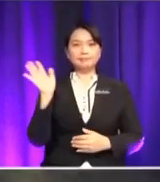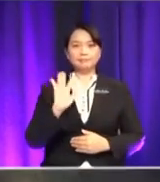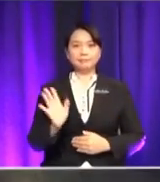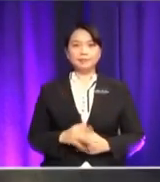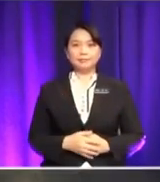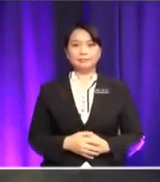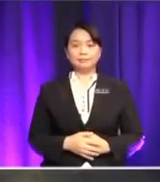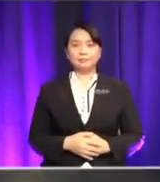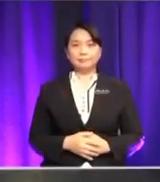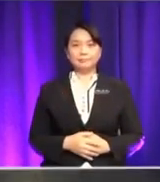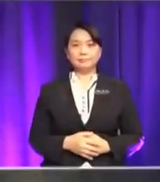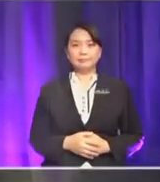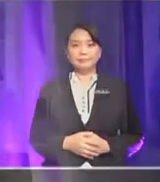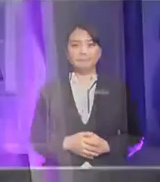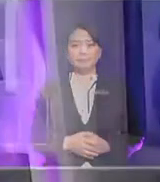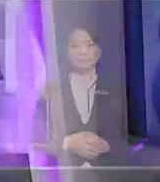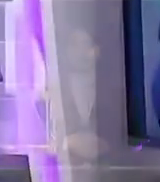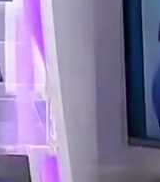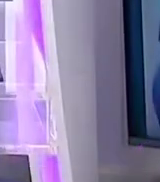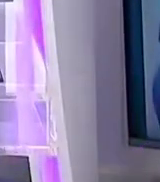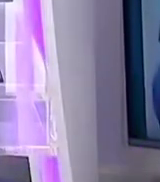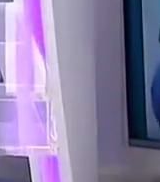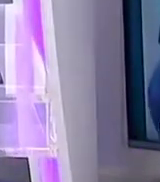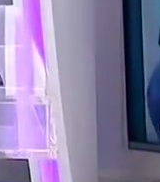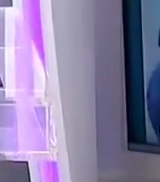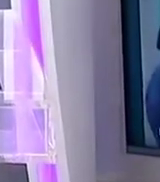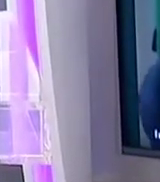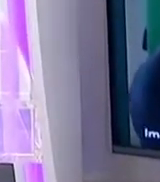tv-tv hai hai